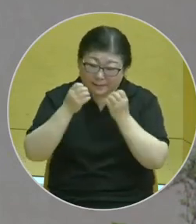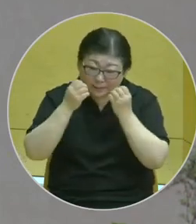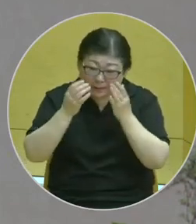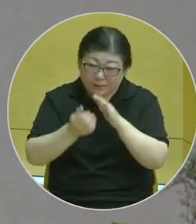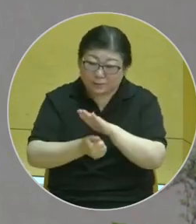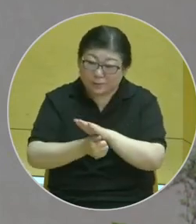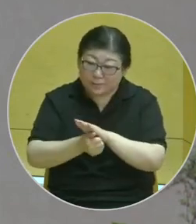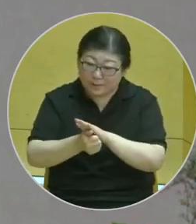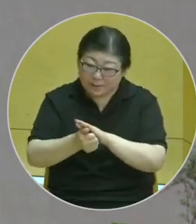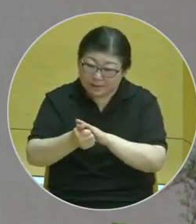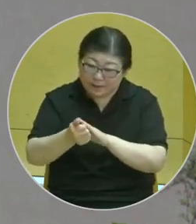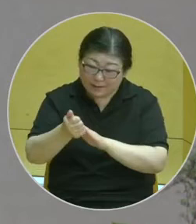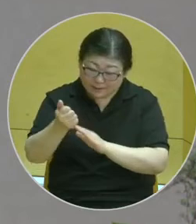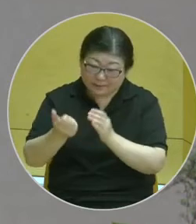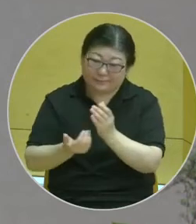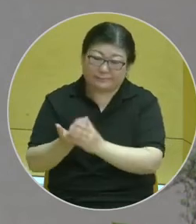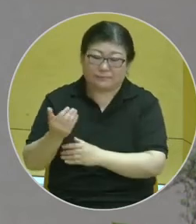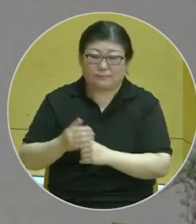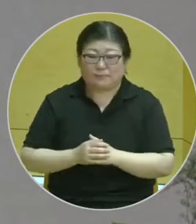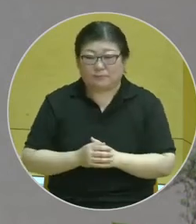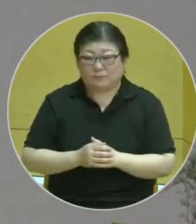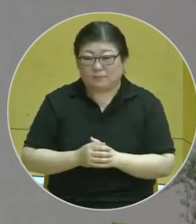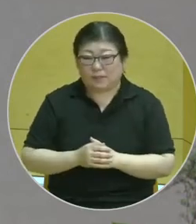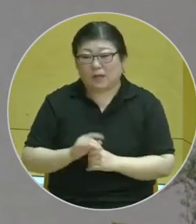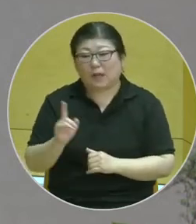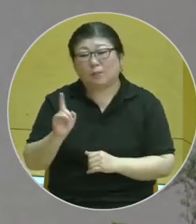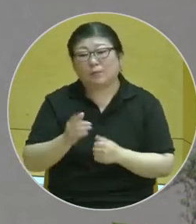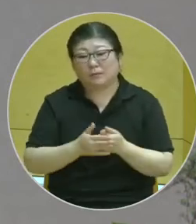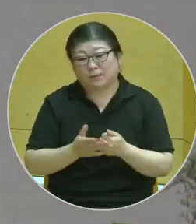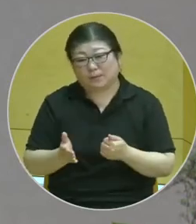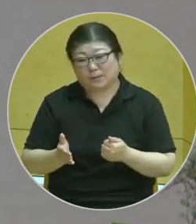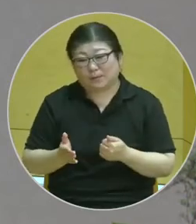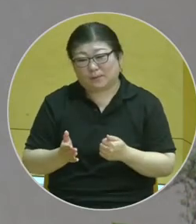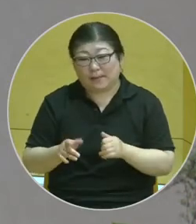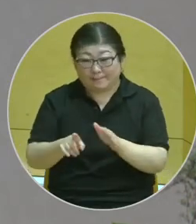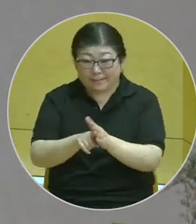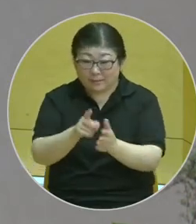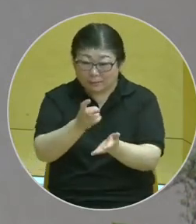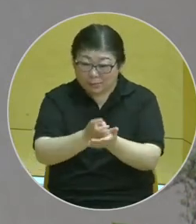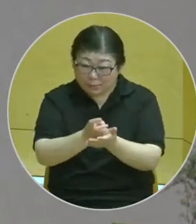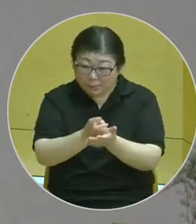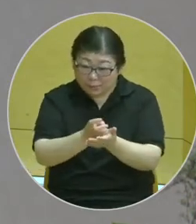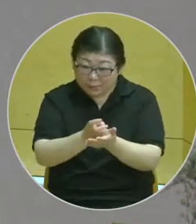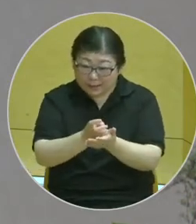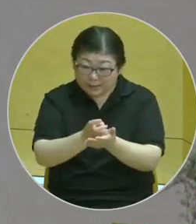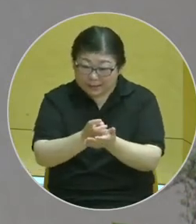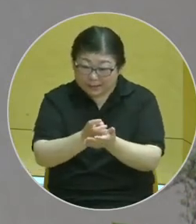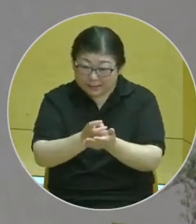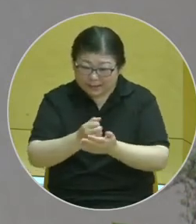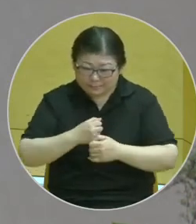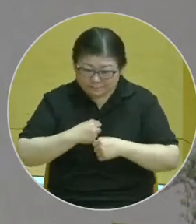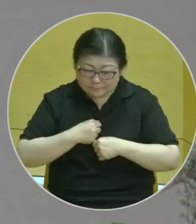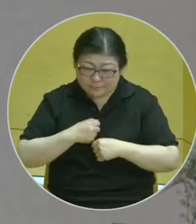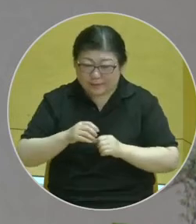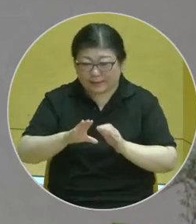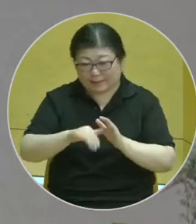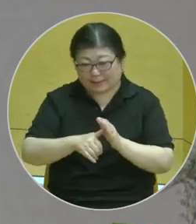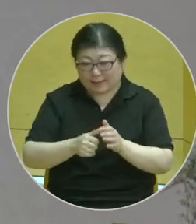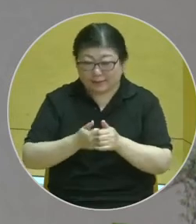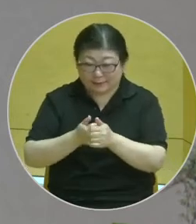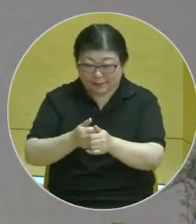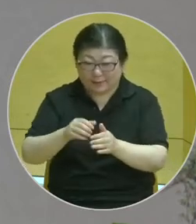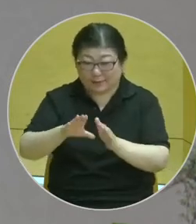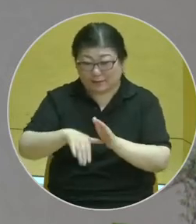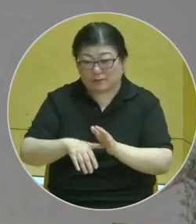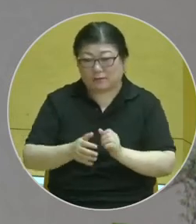소망이 생기는 거에요 뭘까요 믿음의 도리를 살았어 쪄 지킬 때에 믿음의